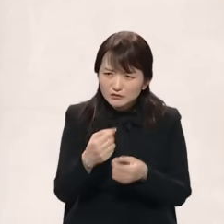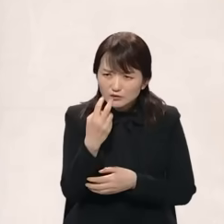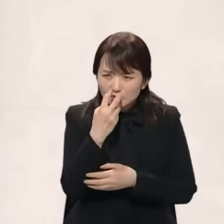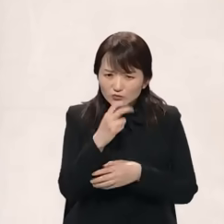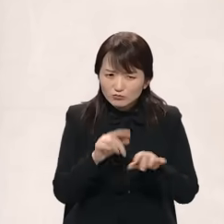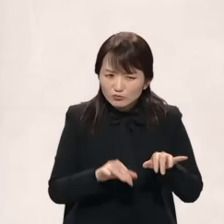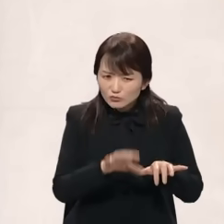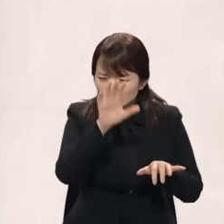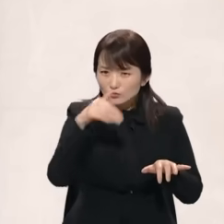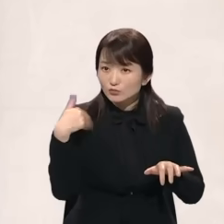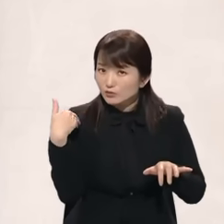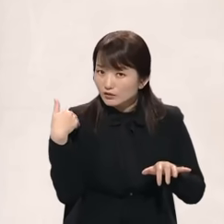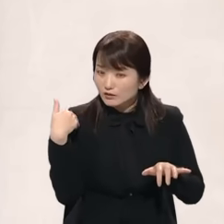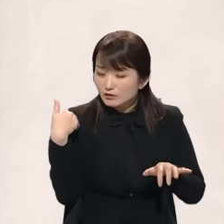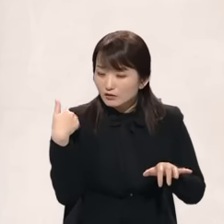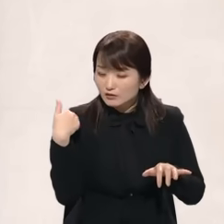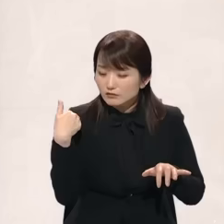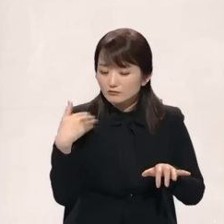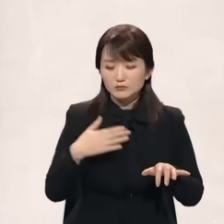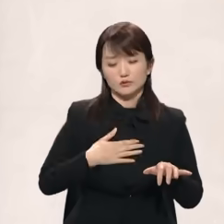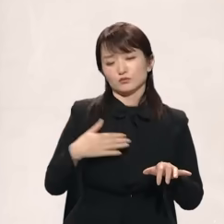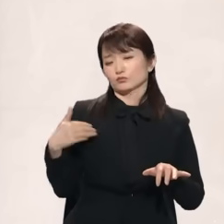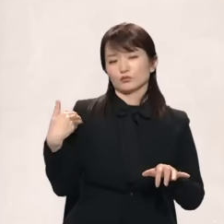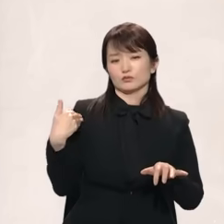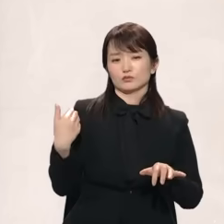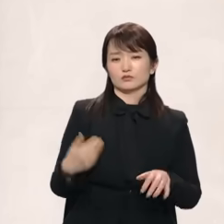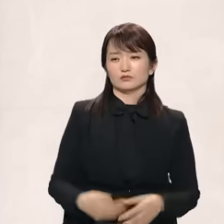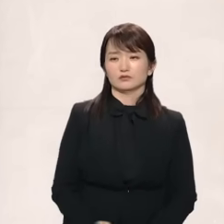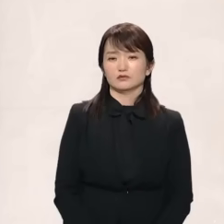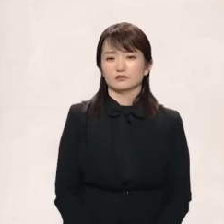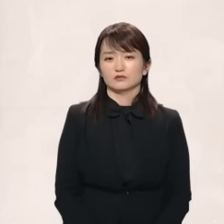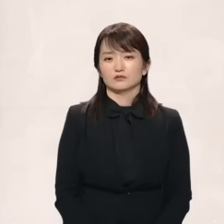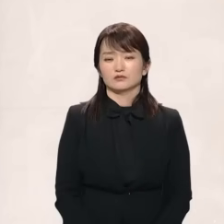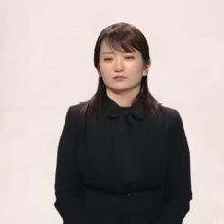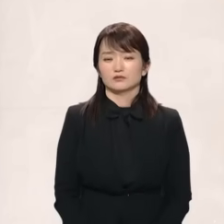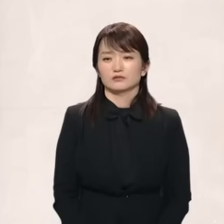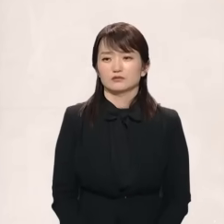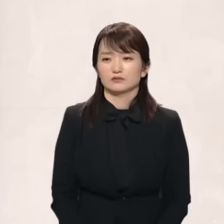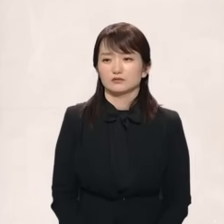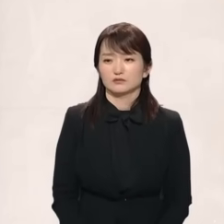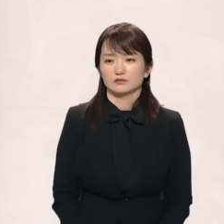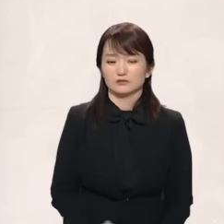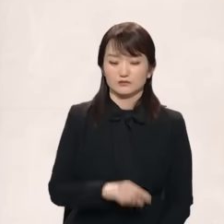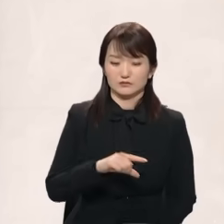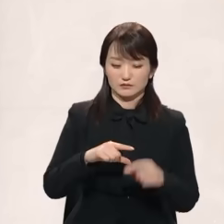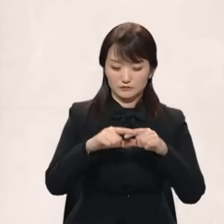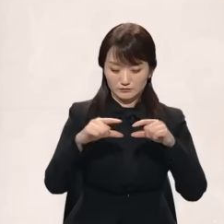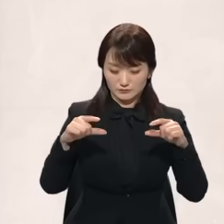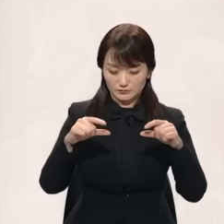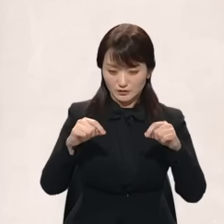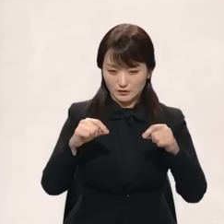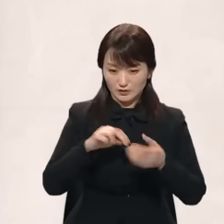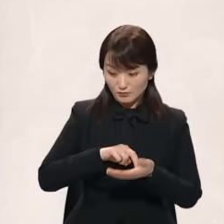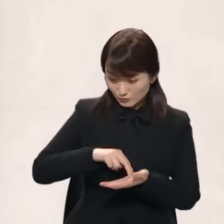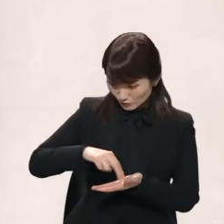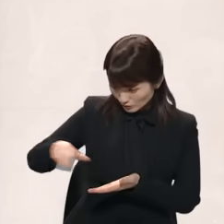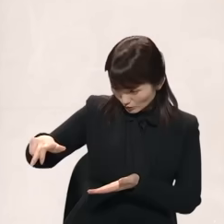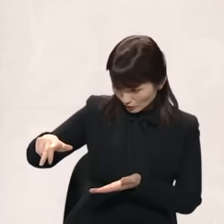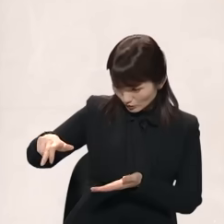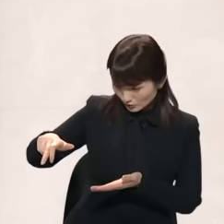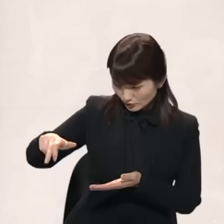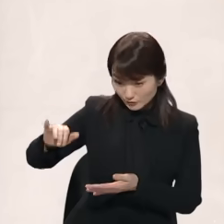그니까 그런가요 저는 잘 모르겠어요 이렇게 답변을 하면서 명함을 주면 연락을 드리겠다